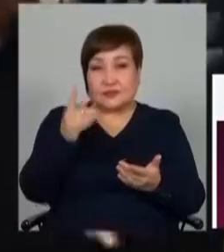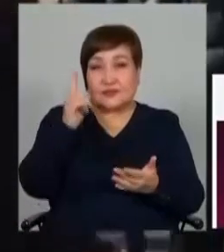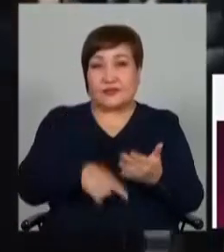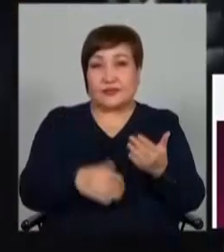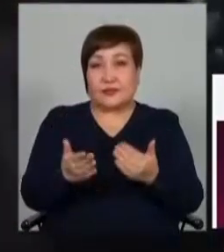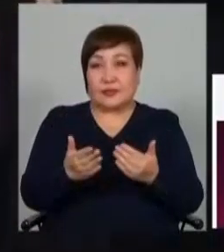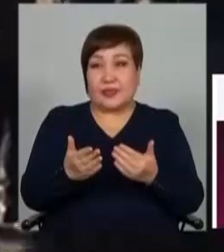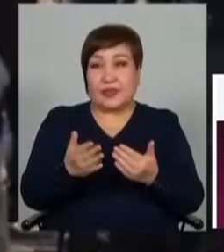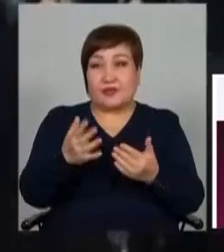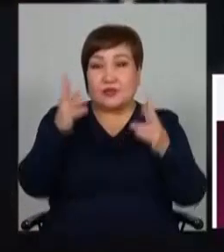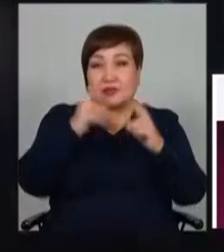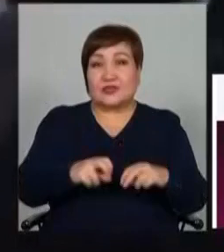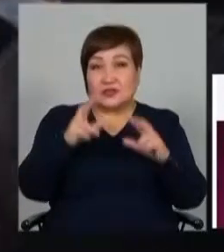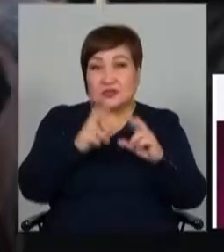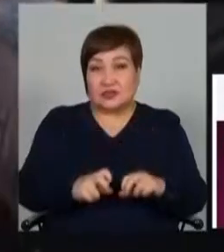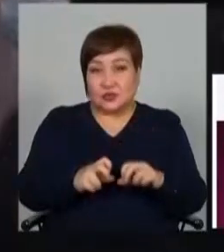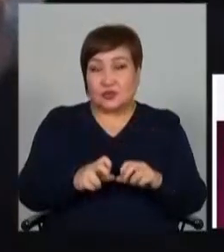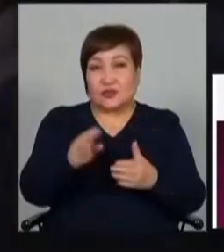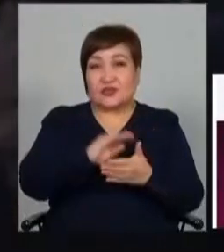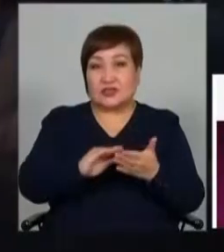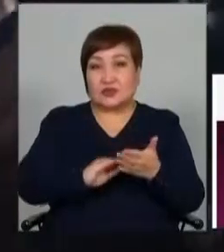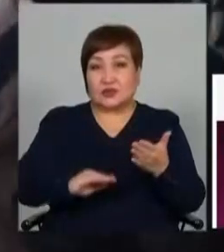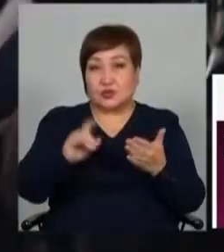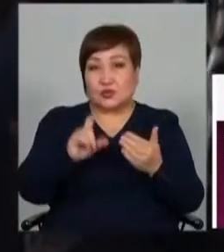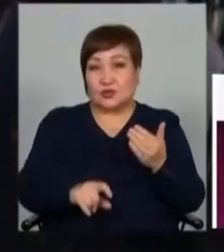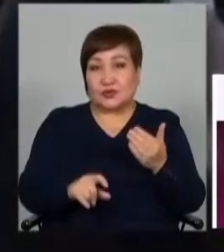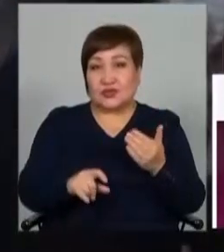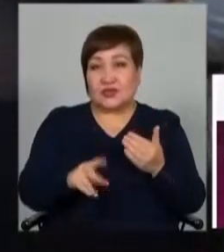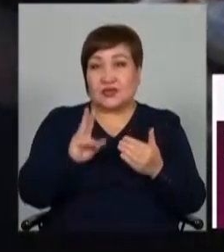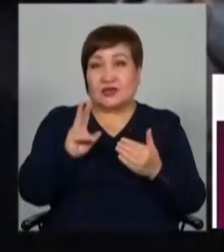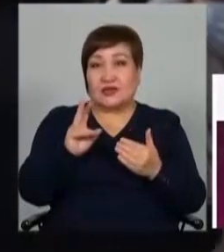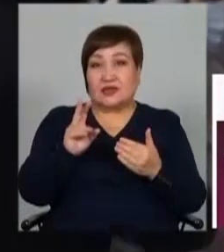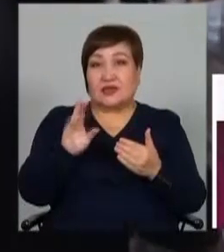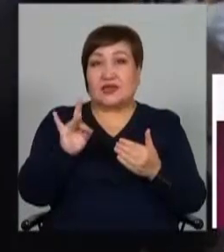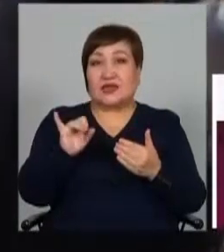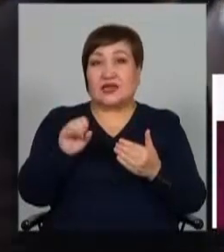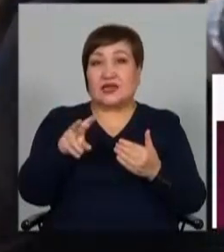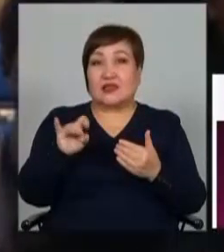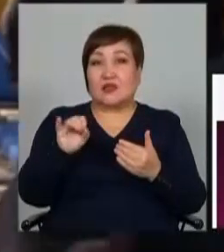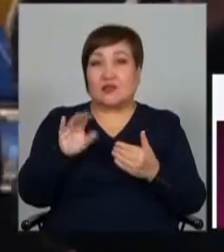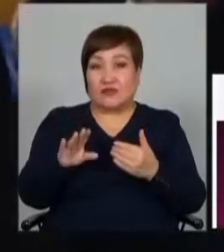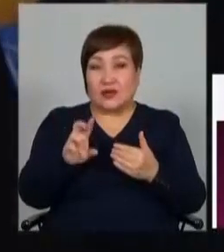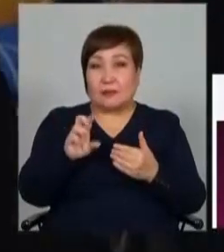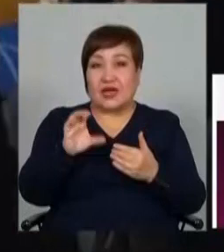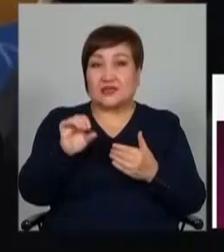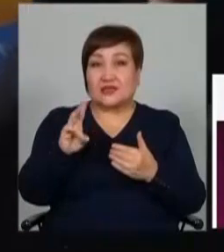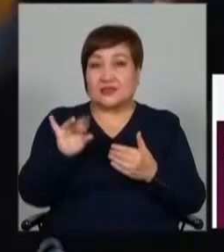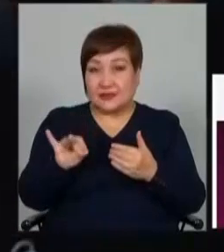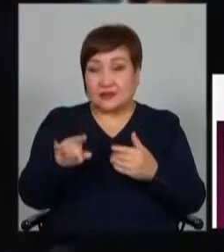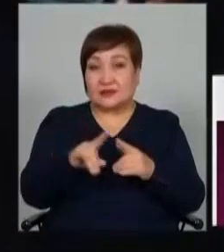жазушыларының Лев Толстойдың, Крыловтың шығармаларын қазақ тіліне аударды.